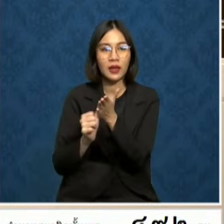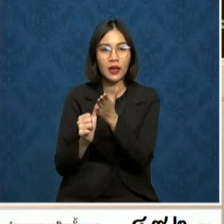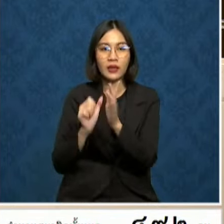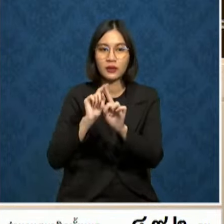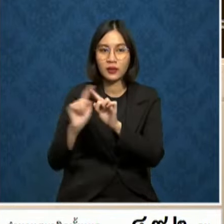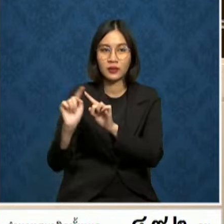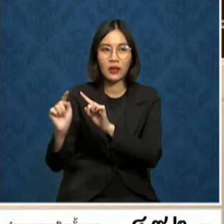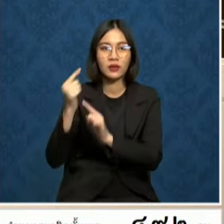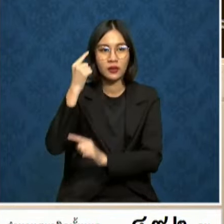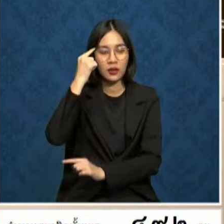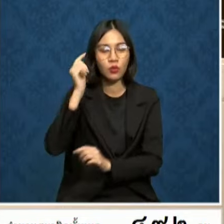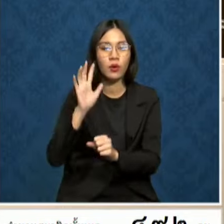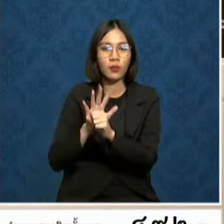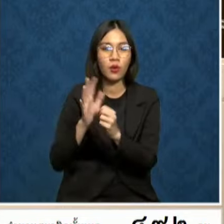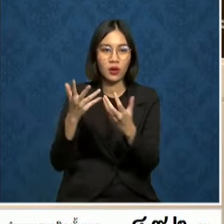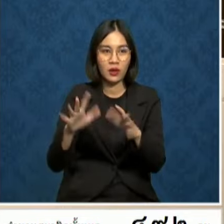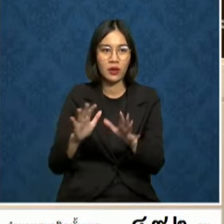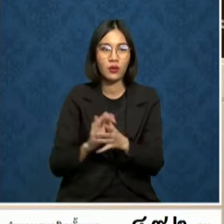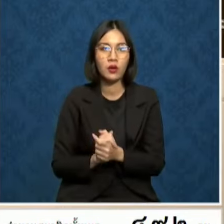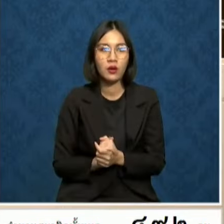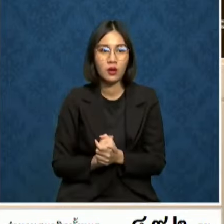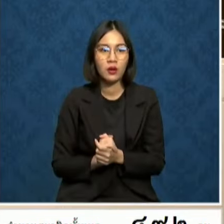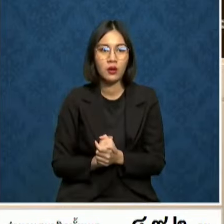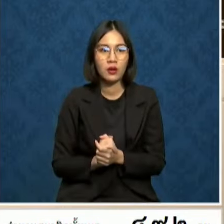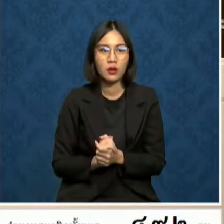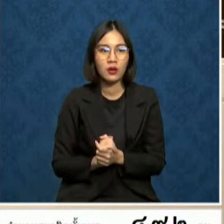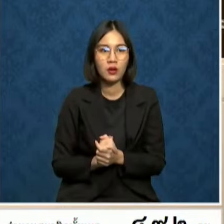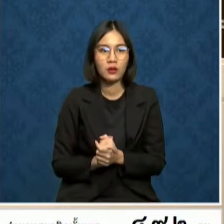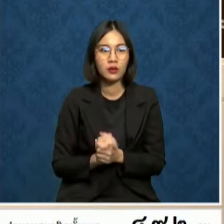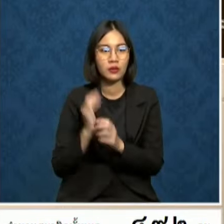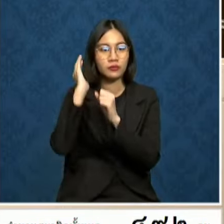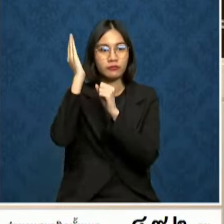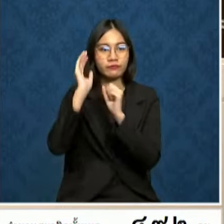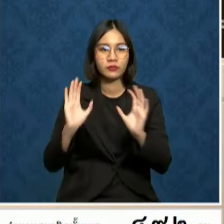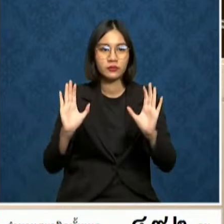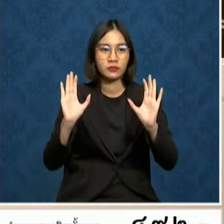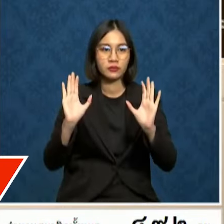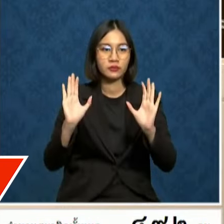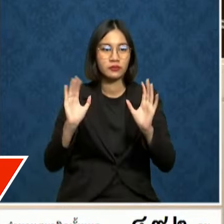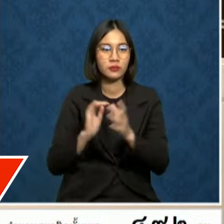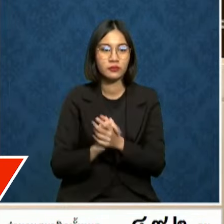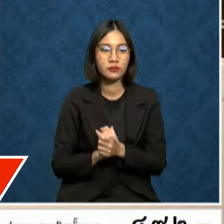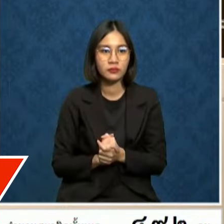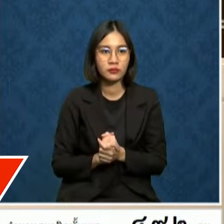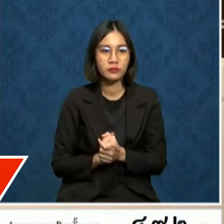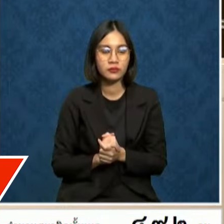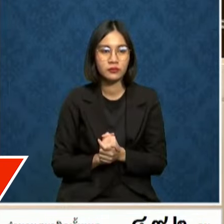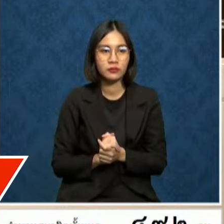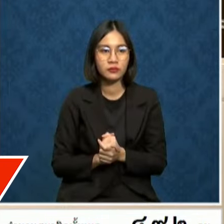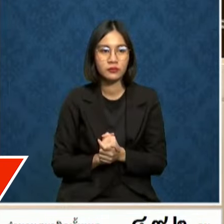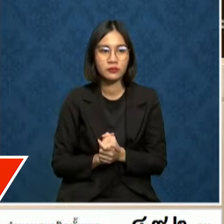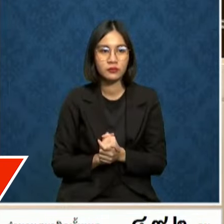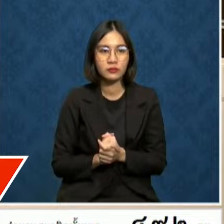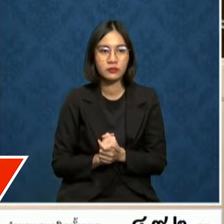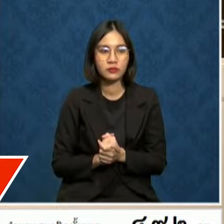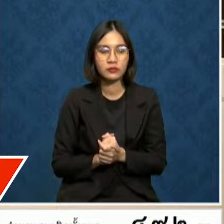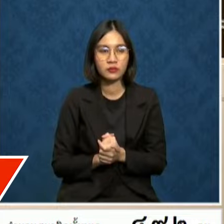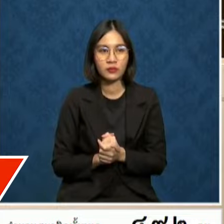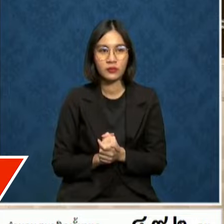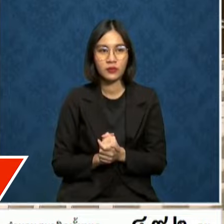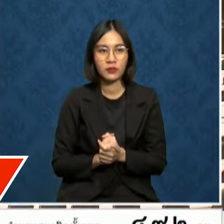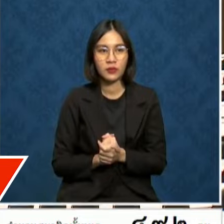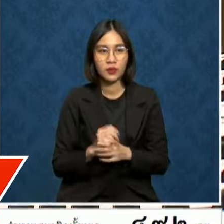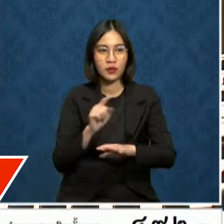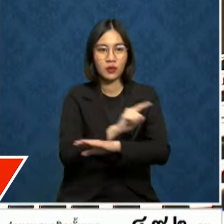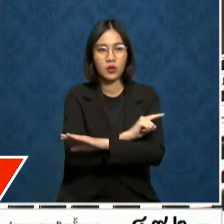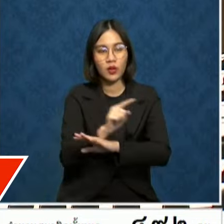อะไรต่างๆคิดว่าน่าจะเพียงพอนะครับไม่ต้องอธิบายเพิ่มท่านประธานเฉกำลังจะจบแล้วค่ะค่ะก็ท่านประธานคะวัน